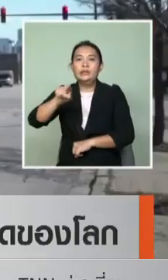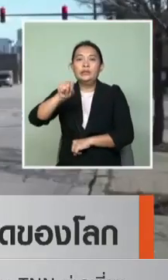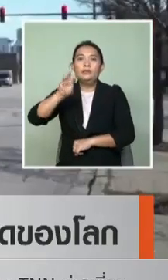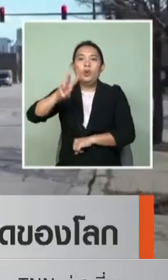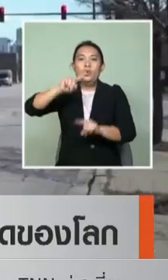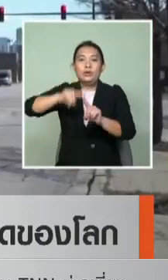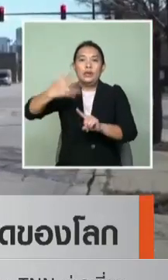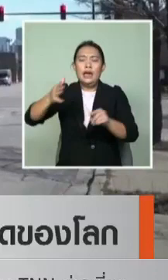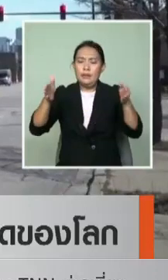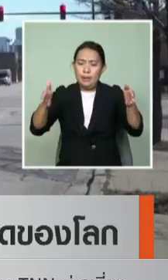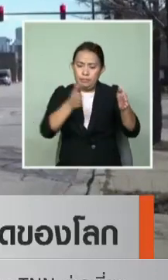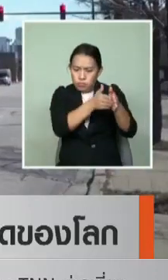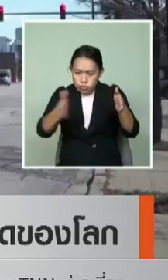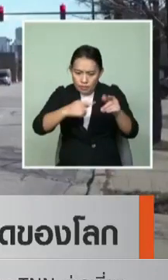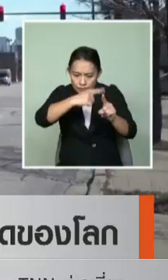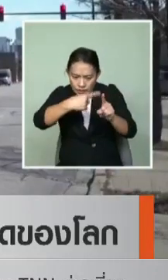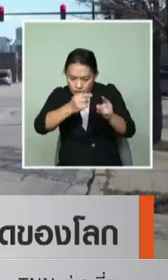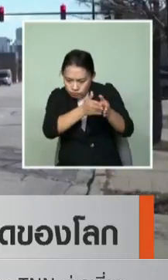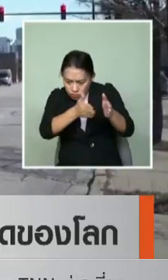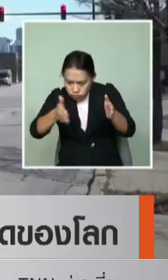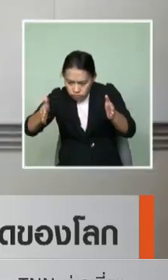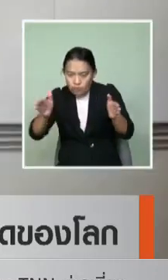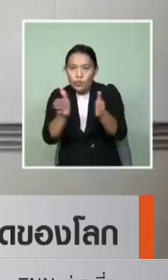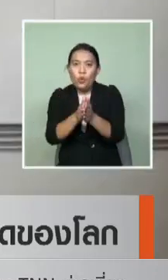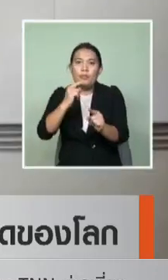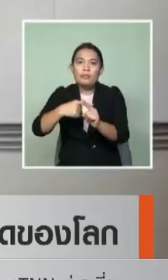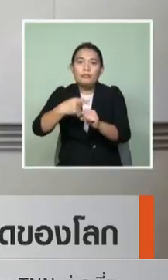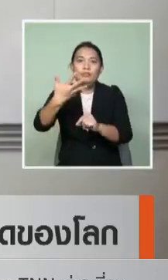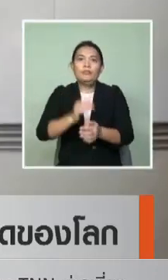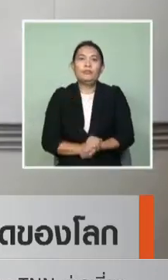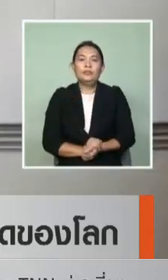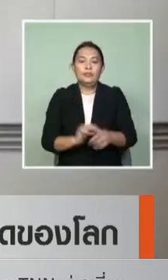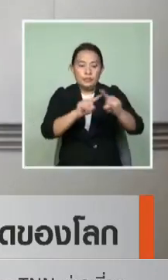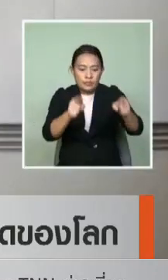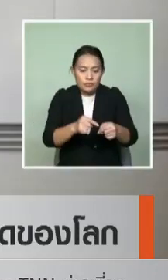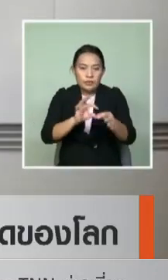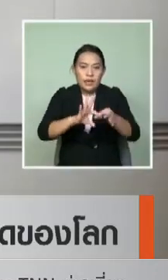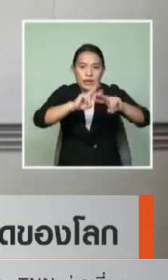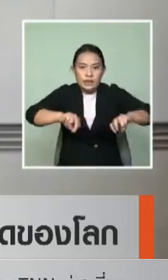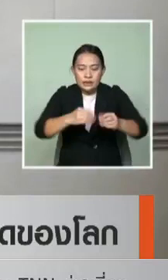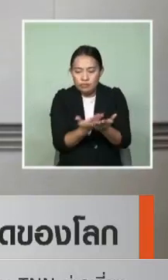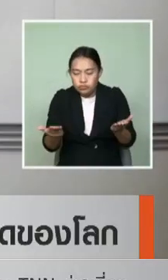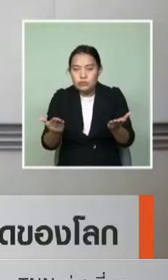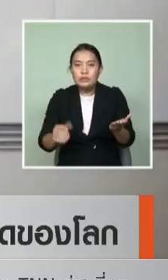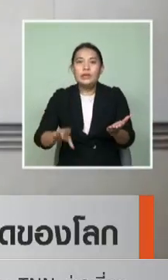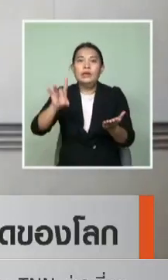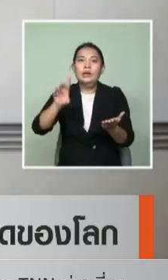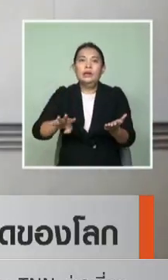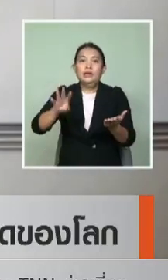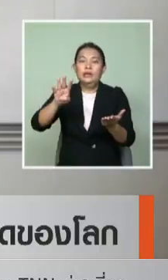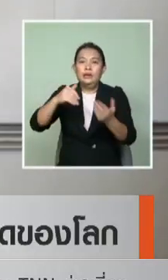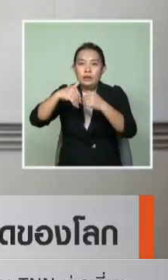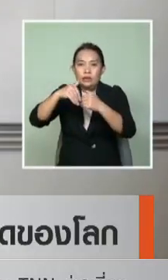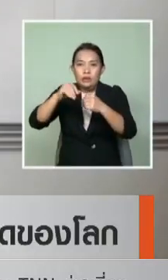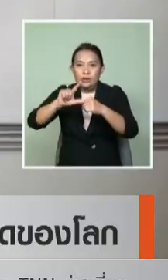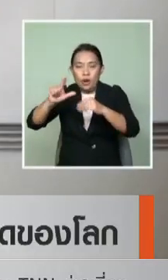ภาคมค่ะประมาณ5เดือนนะคะแล้วก็บทความทั้งหมดมีประมาณ 3.8 ล้านชิ้นค่ะรวบรวมมาจากสื่อต่างๆนะคะ